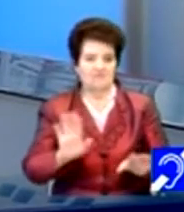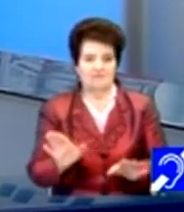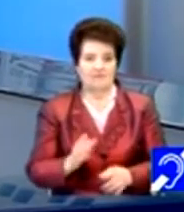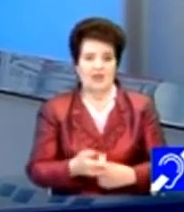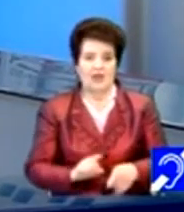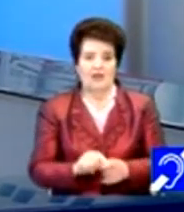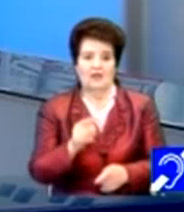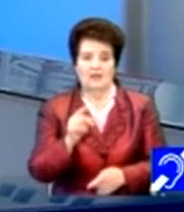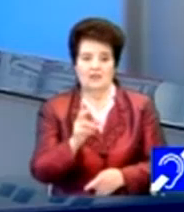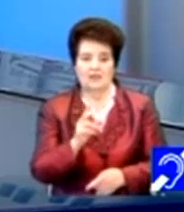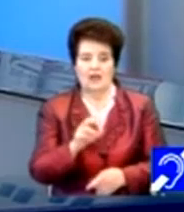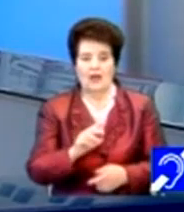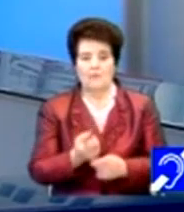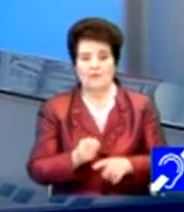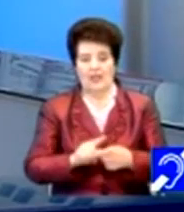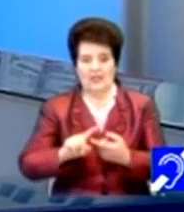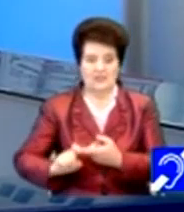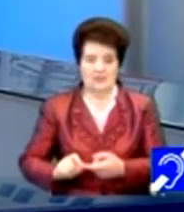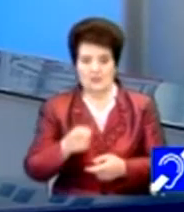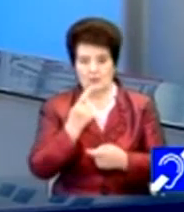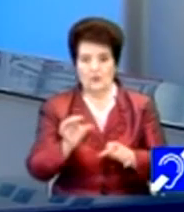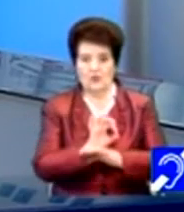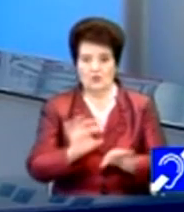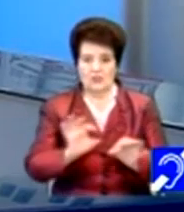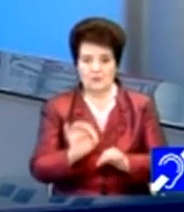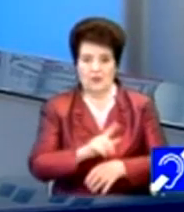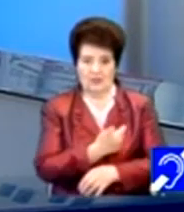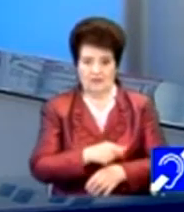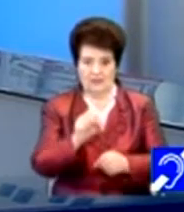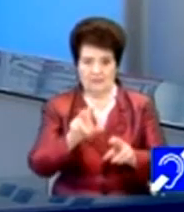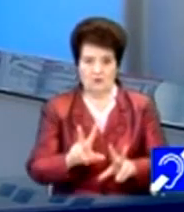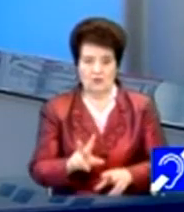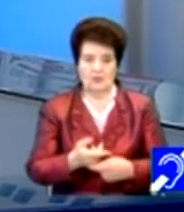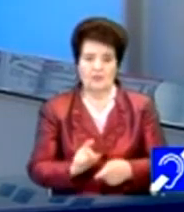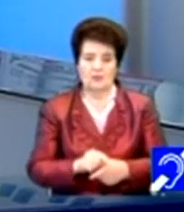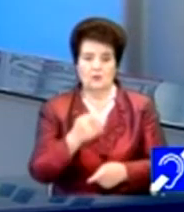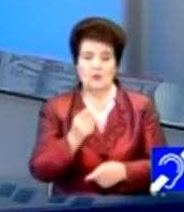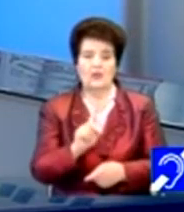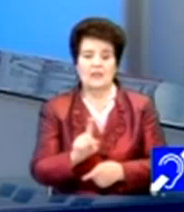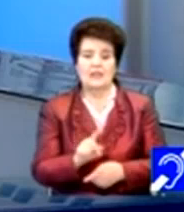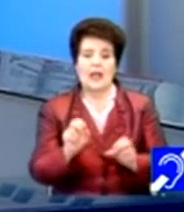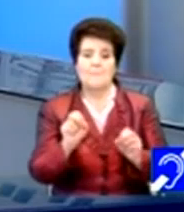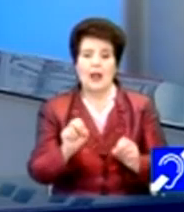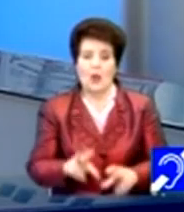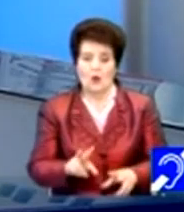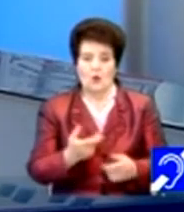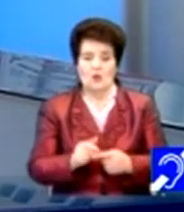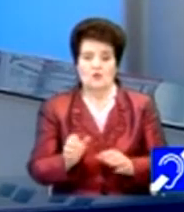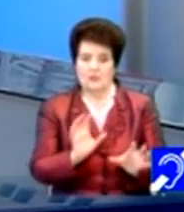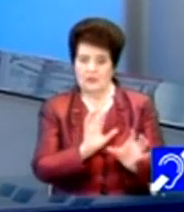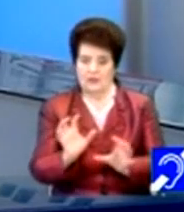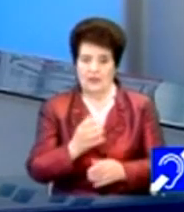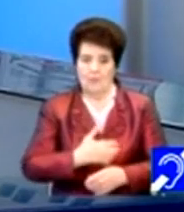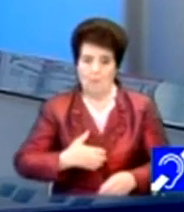Virusologul Constantin Spânu face încă o dată lumină și explică cât de periculos este SARS-CoV-2 și cât de important este să ne